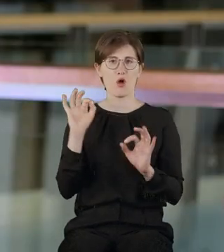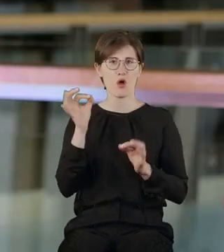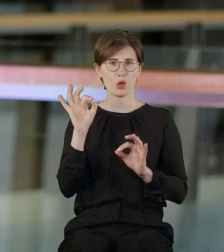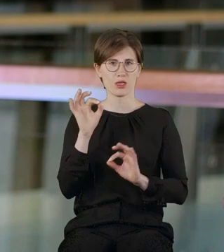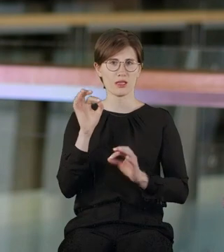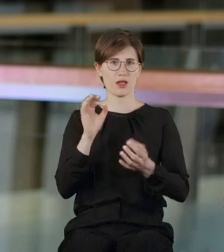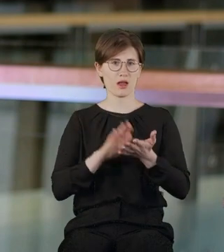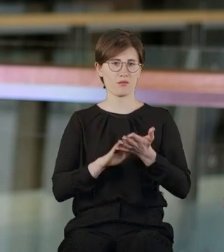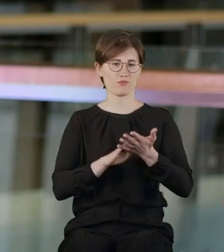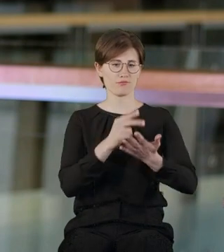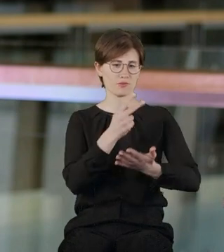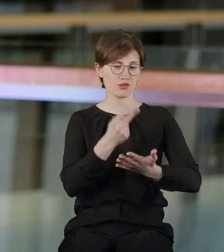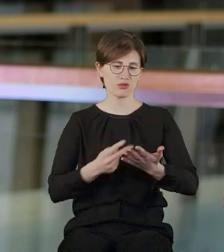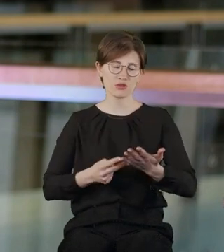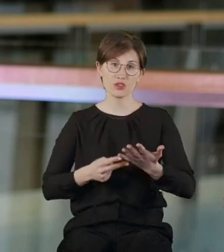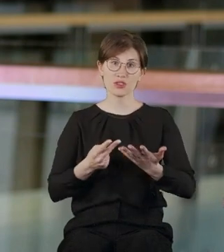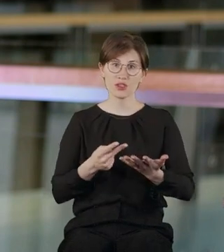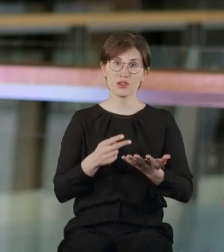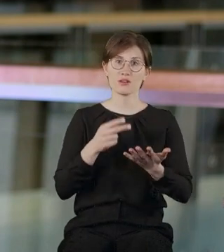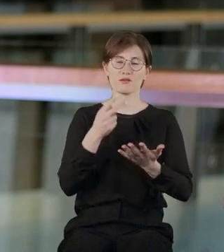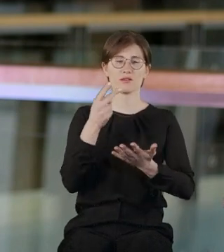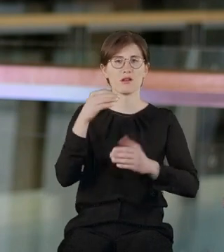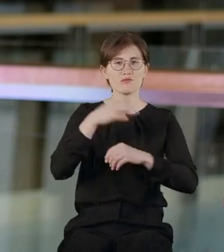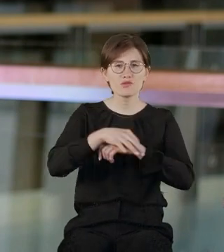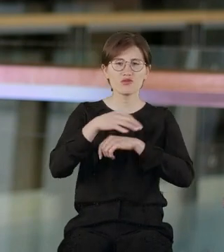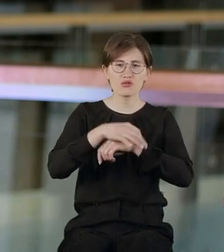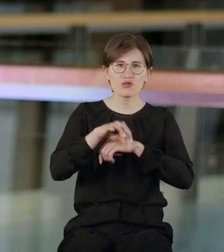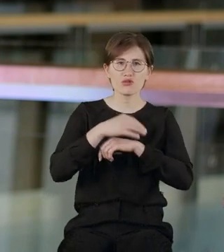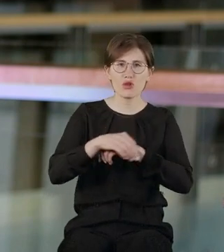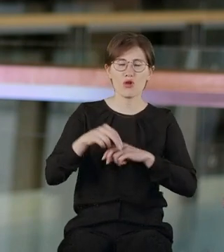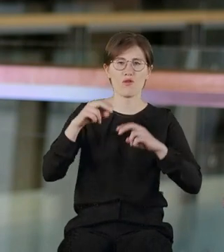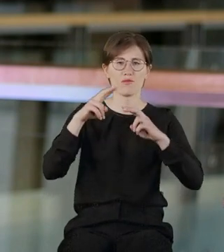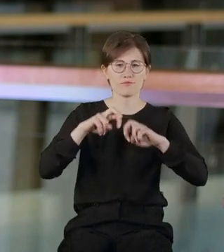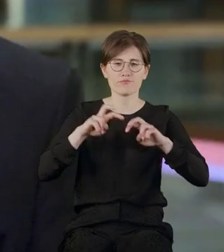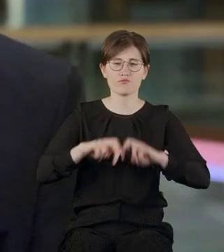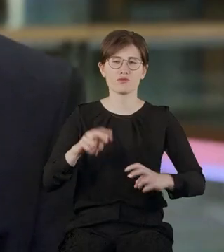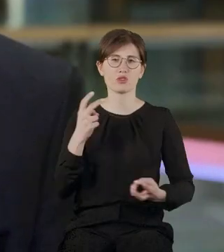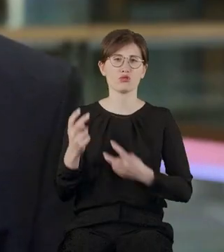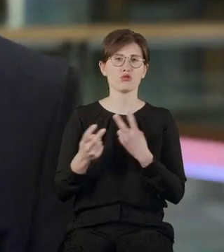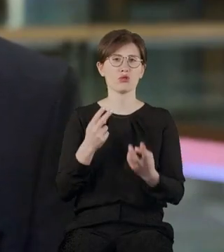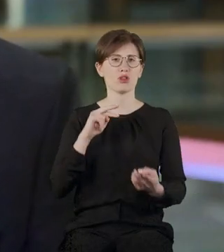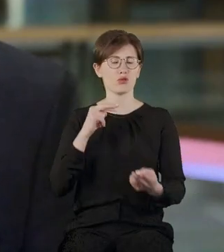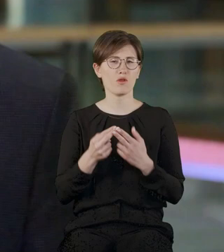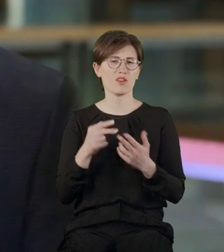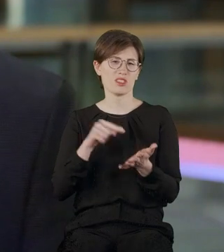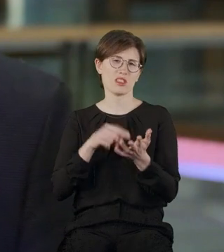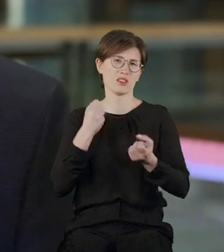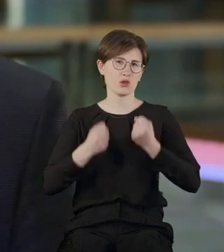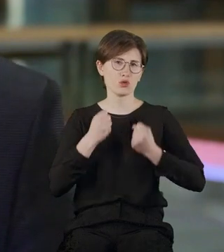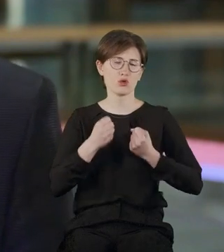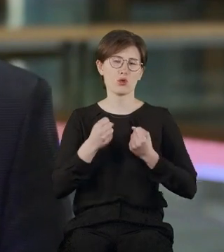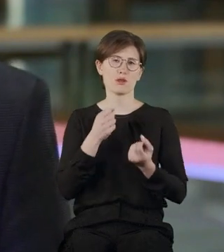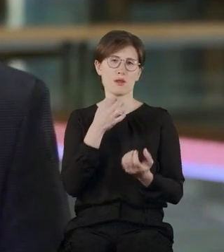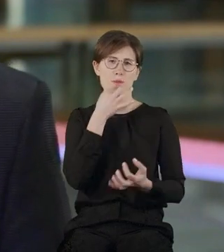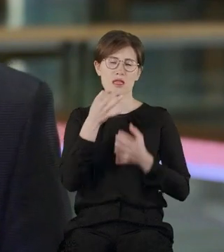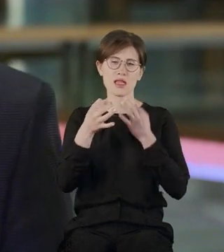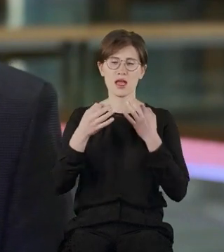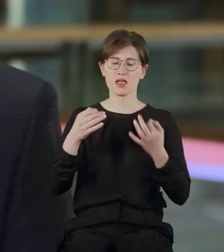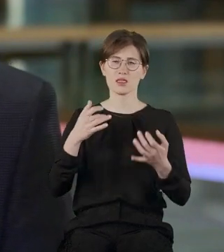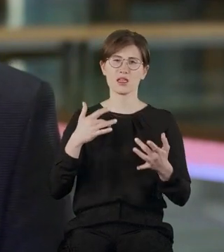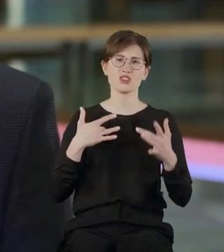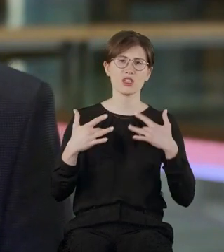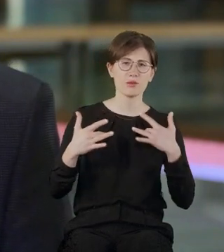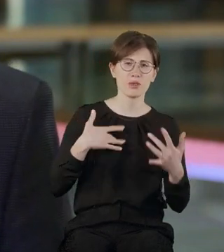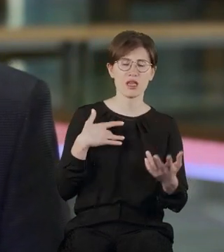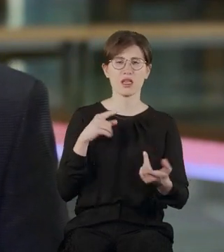studiować Biblię i w niej szukać właśnie te odpowiedzi na te trudne pytania o cierpienie, o sens